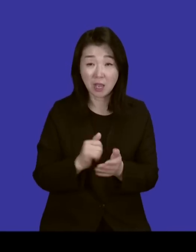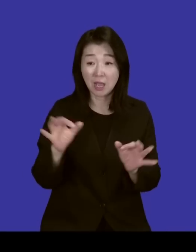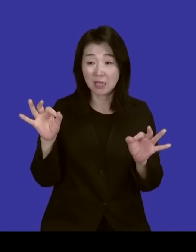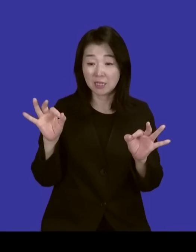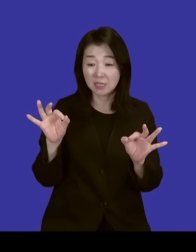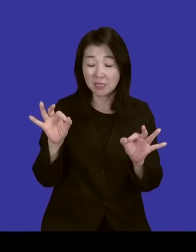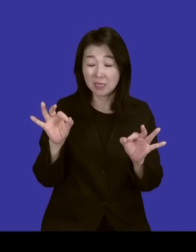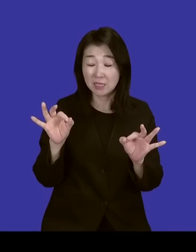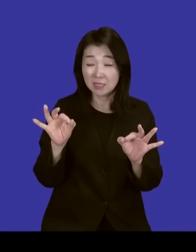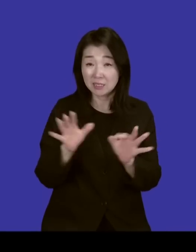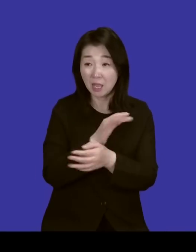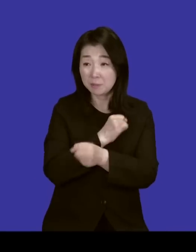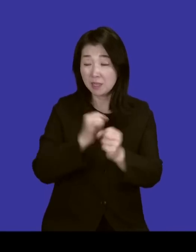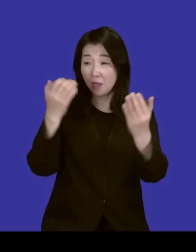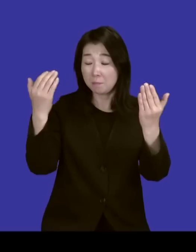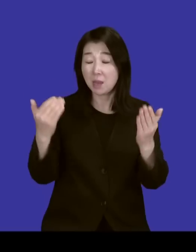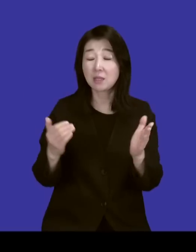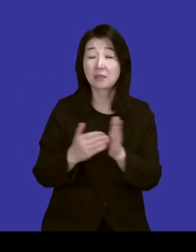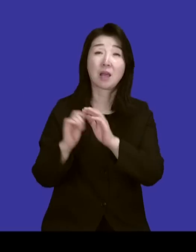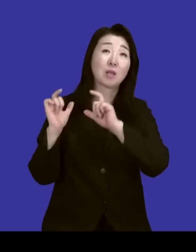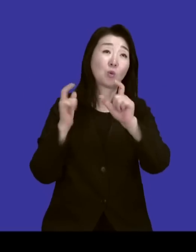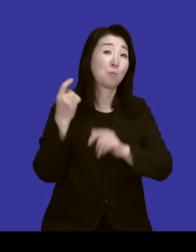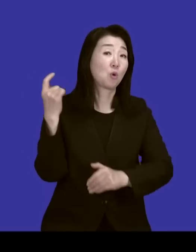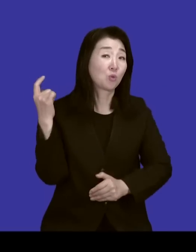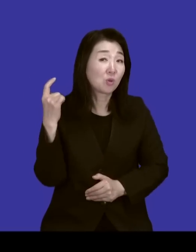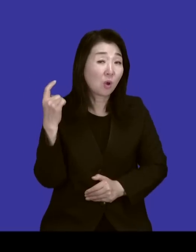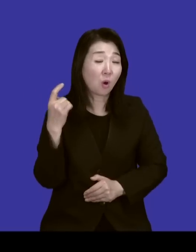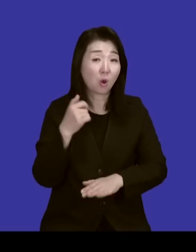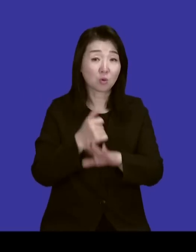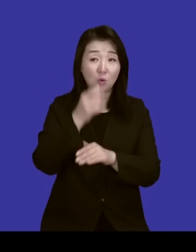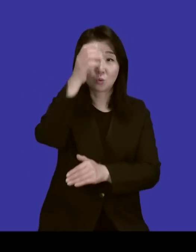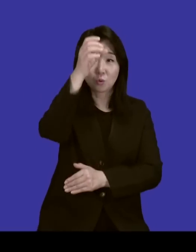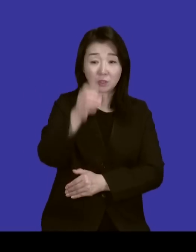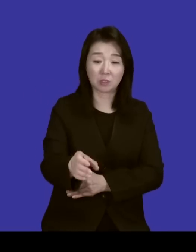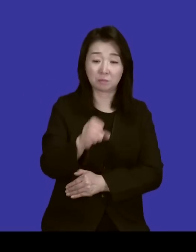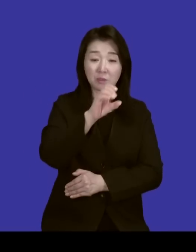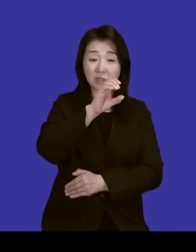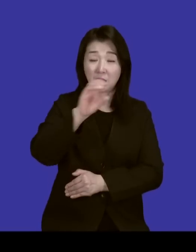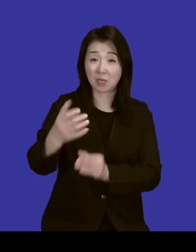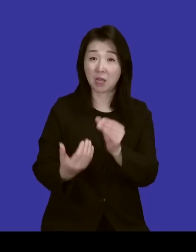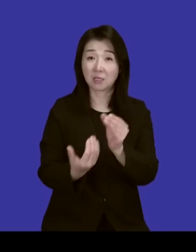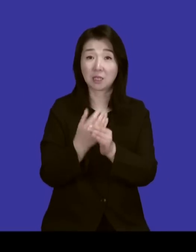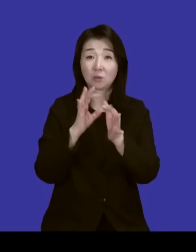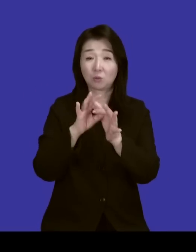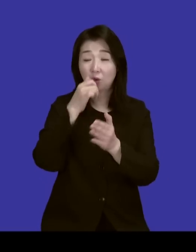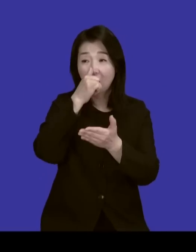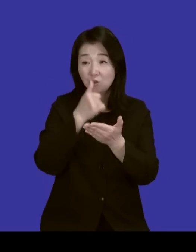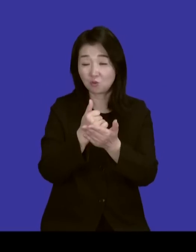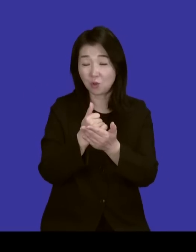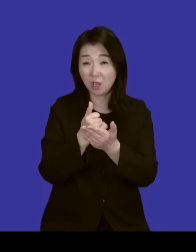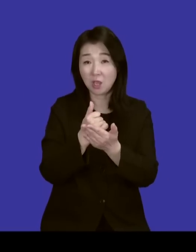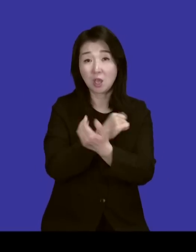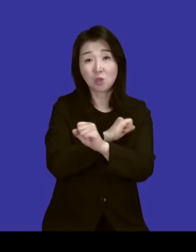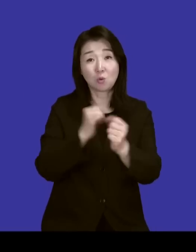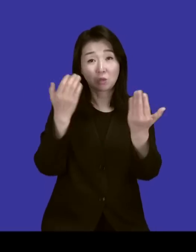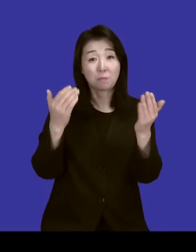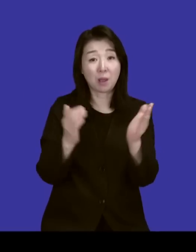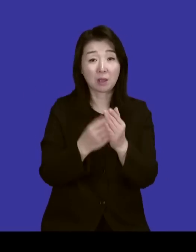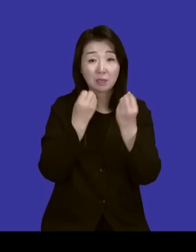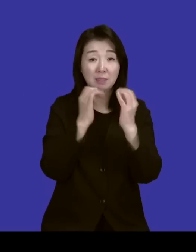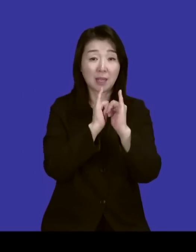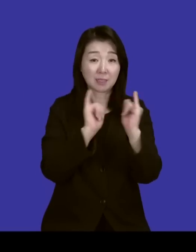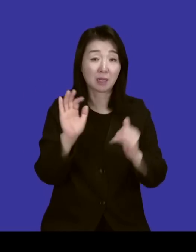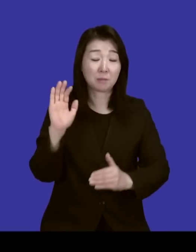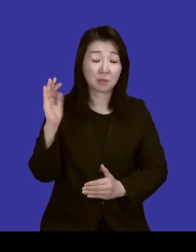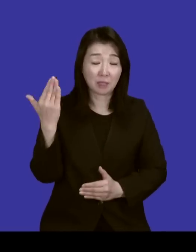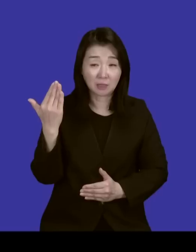선포가 들려오거든요. 예. 그러니까 십자가라는 사건을 통해서 사람이 죄 용서를 받고 예. 뭐 새 사람이 된다. 그런